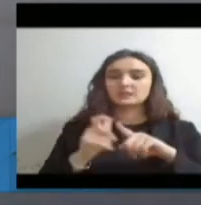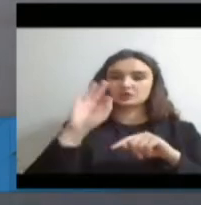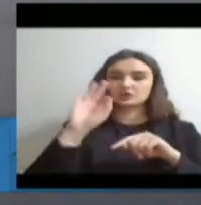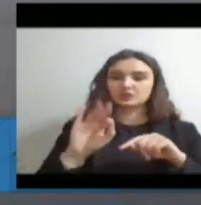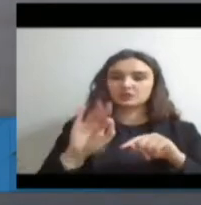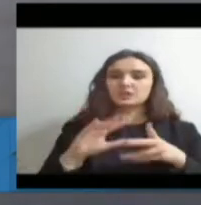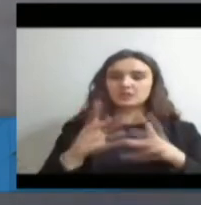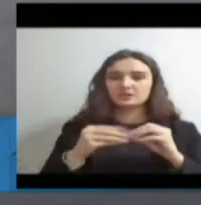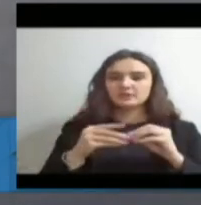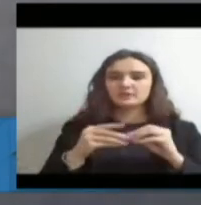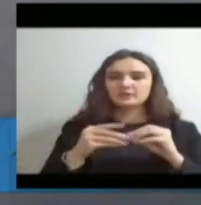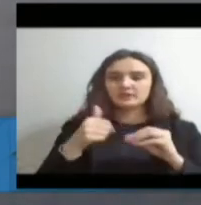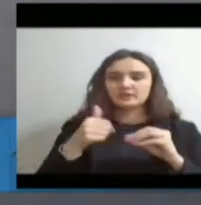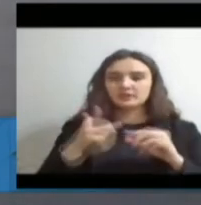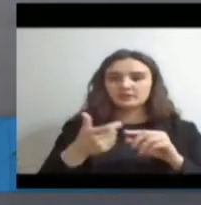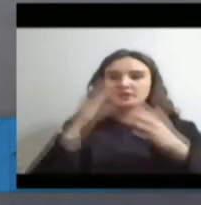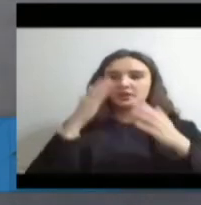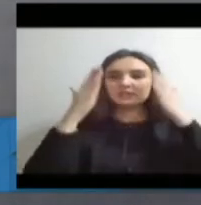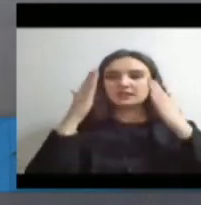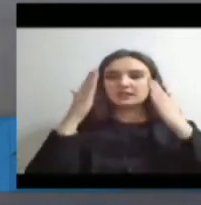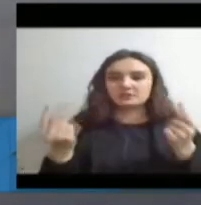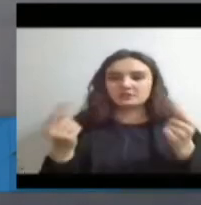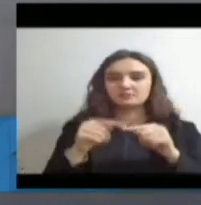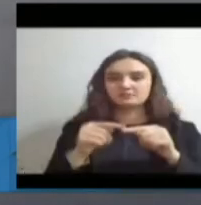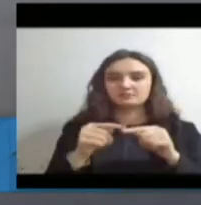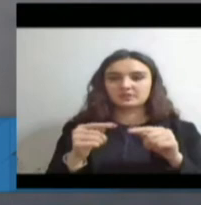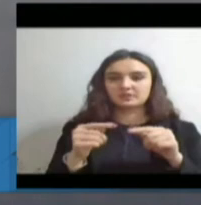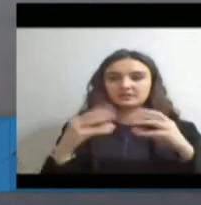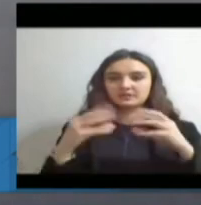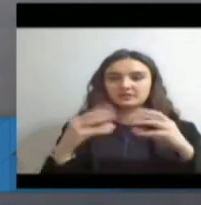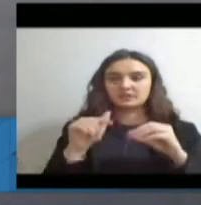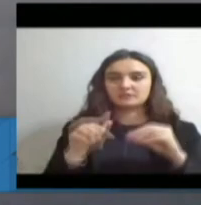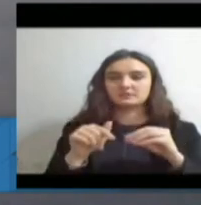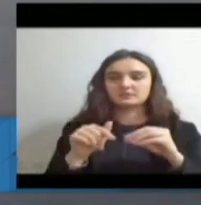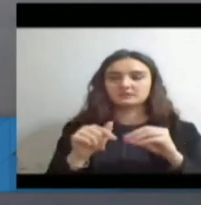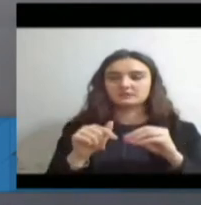ხოლმე და საკმაოდ ხალისიანად ერთვებიან ბავშვები აი ამ ერთი შეხედვით საკმაოდ